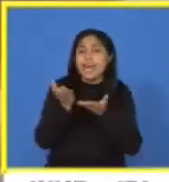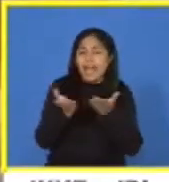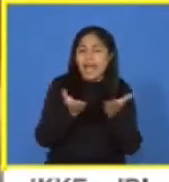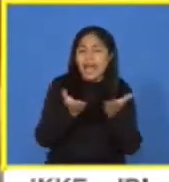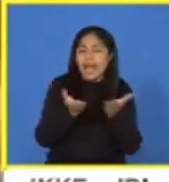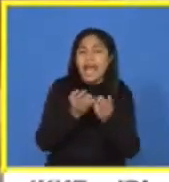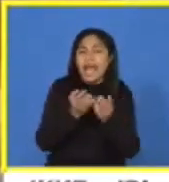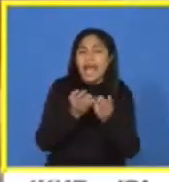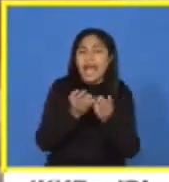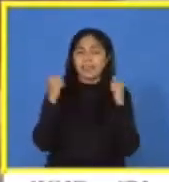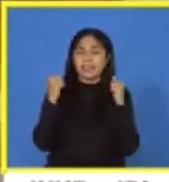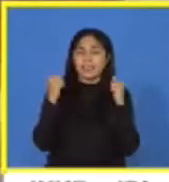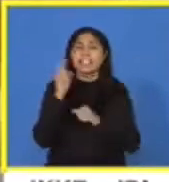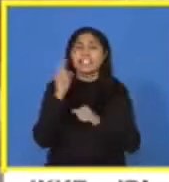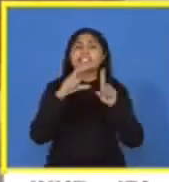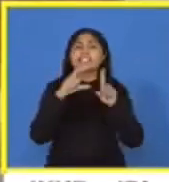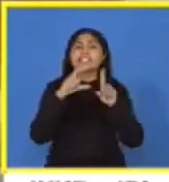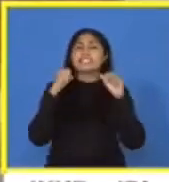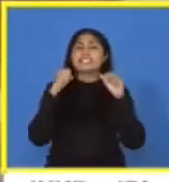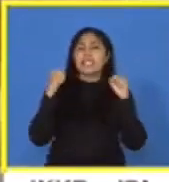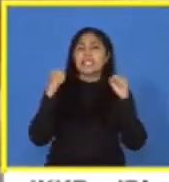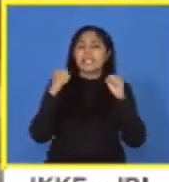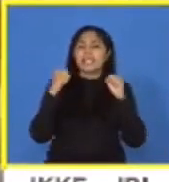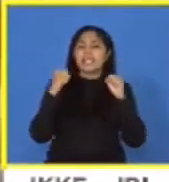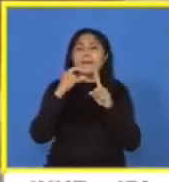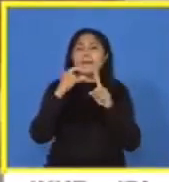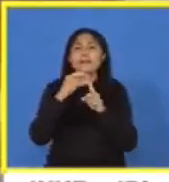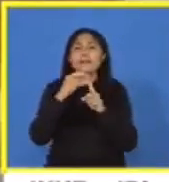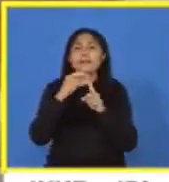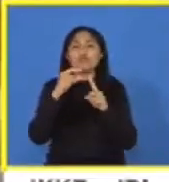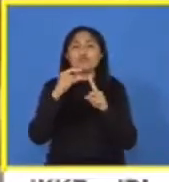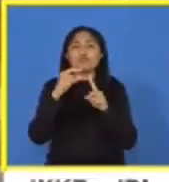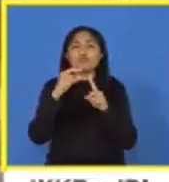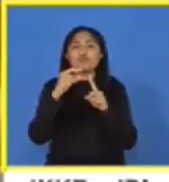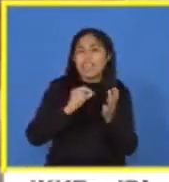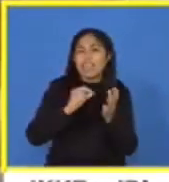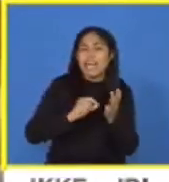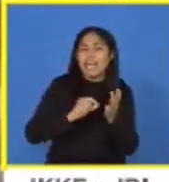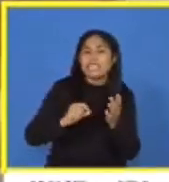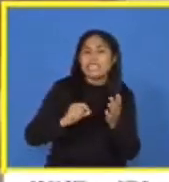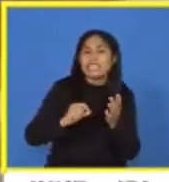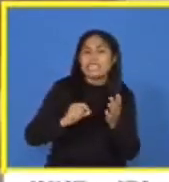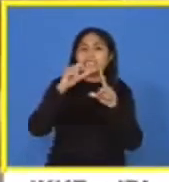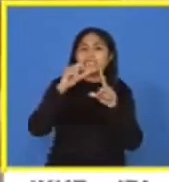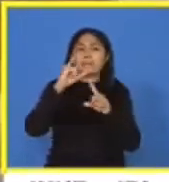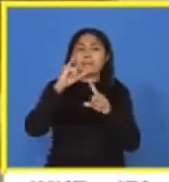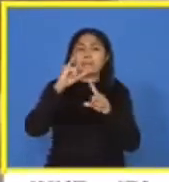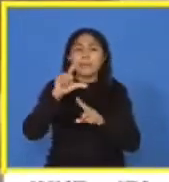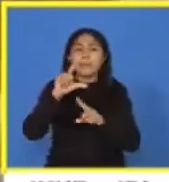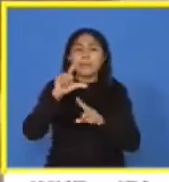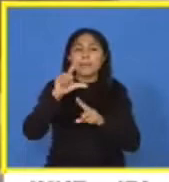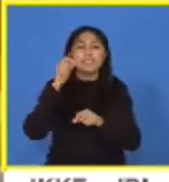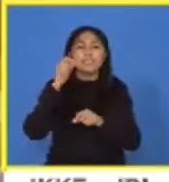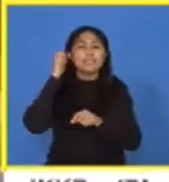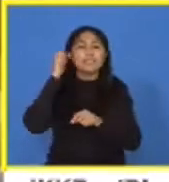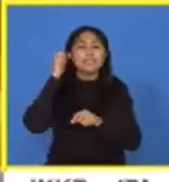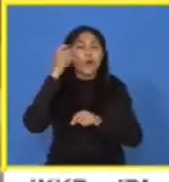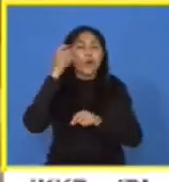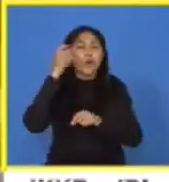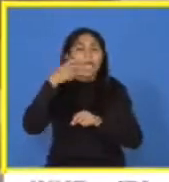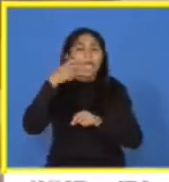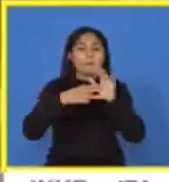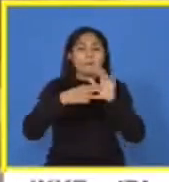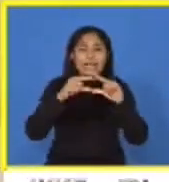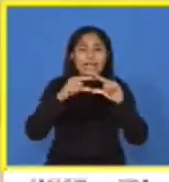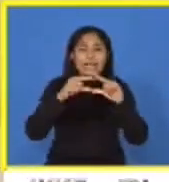Kesehatan dari Dinas Kesehatan Kependudukan dan Catatan Sipil Provinsi Nusa Tenggara Timur, Ibu Emma Simanjuntak. Dan kami akan kembali